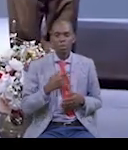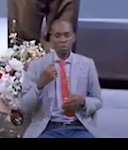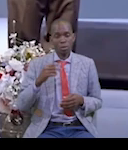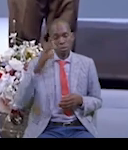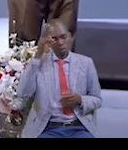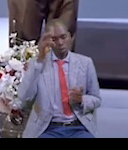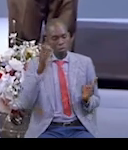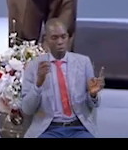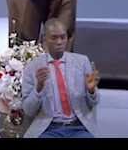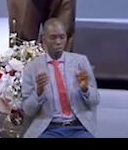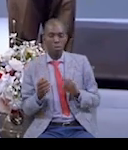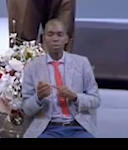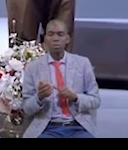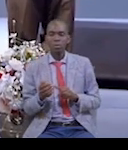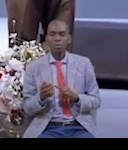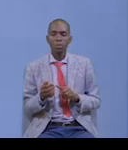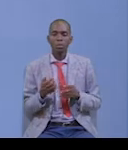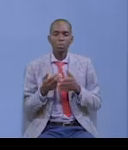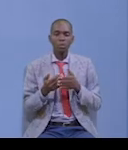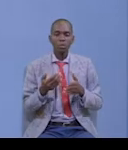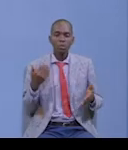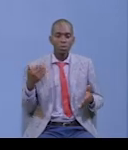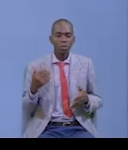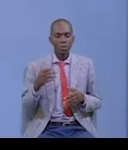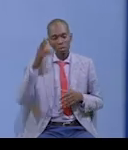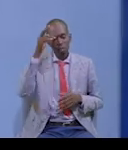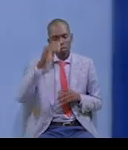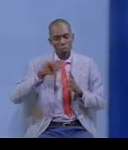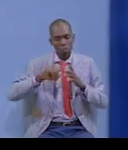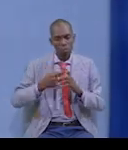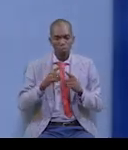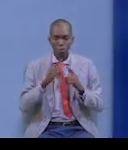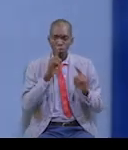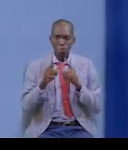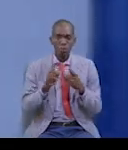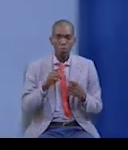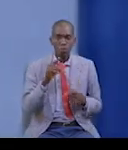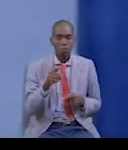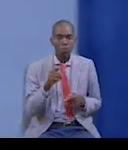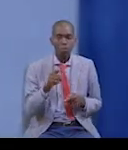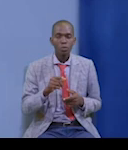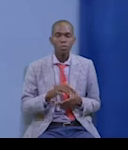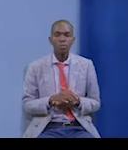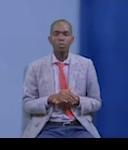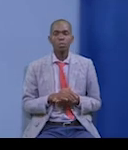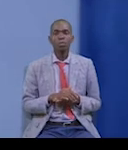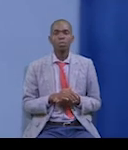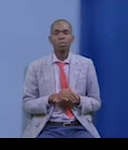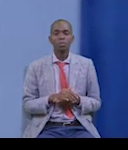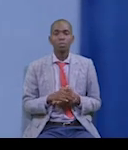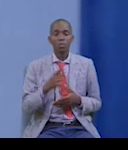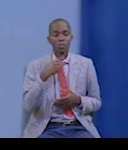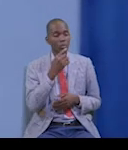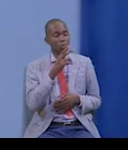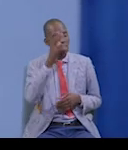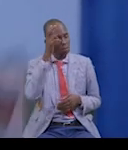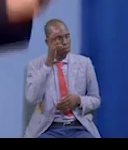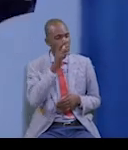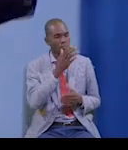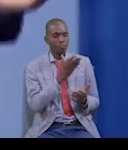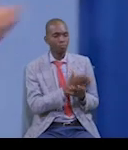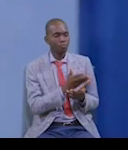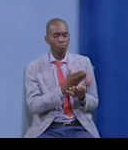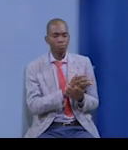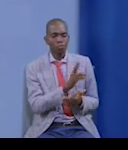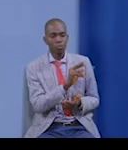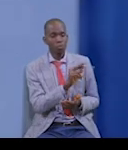comes, అపవాది వచ్చినప్పుడు, before he opens his mouth, మీరు వాడు నోరు తెరవక ముందే, you say no. నో చెప్పాలి.